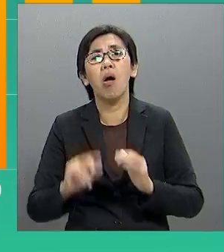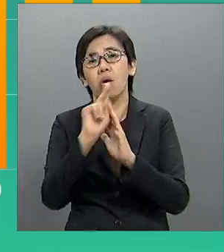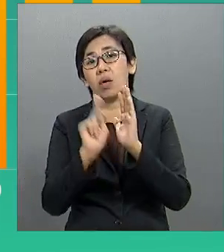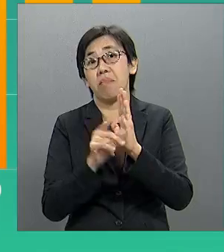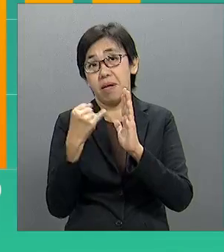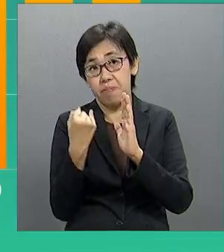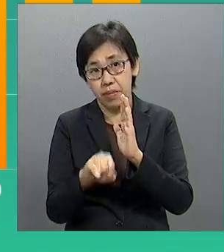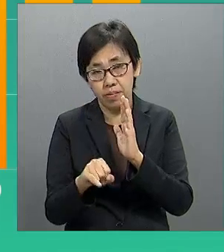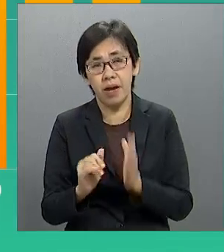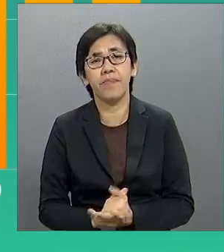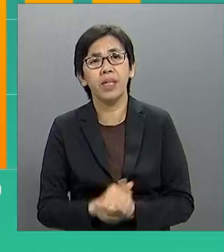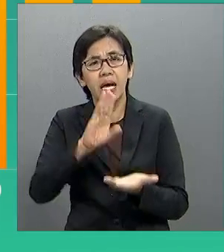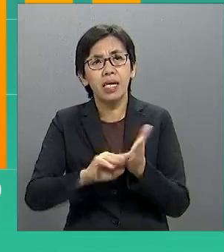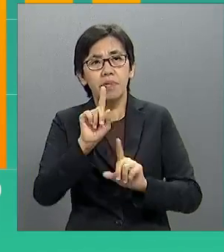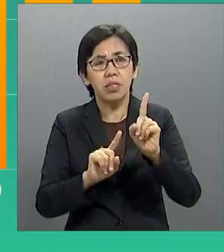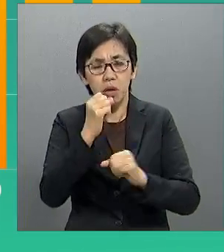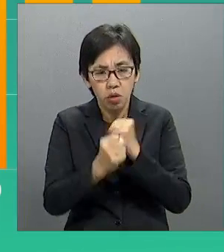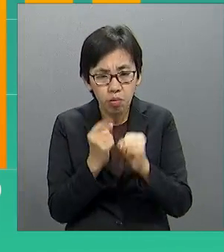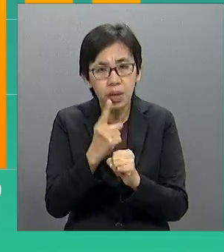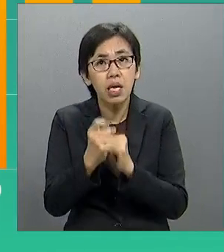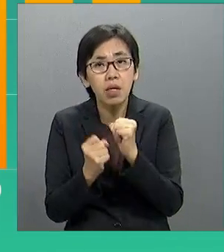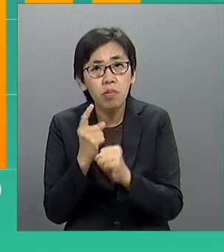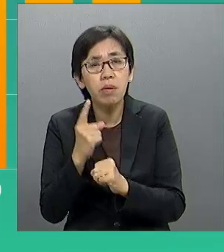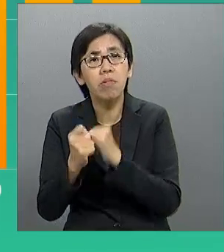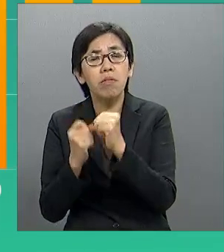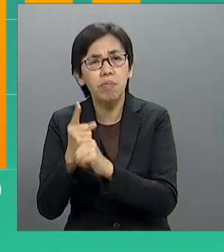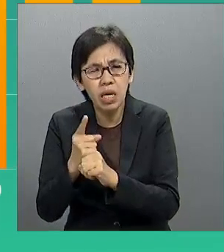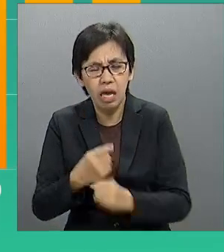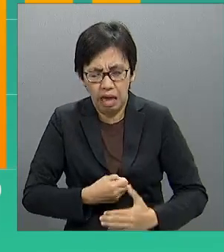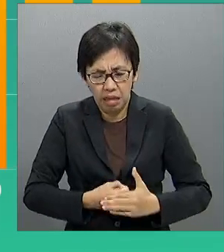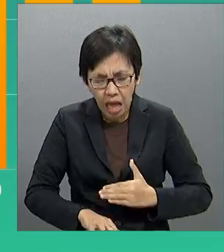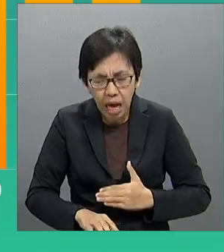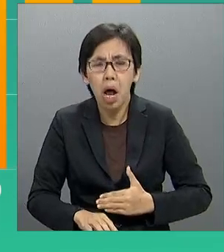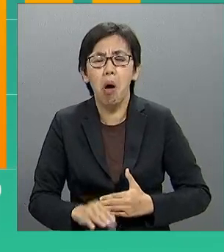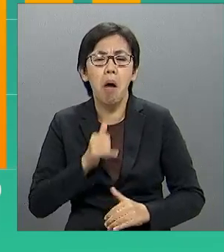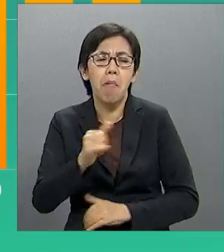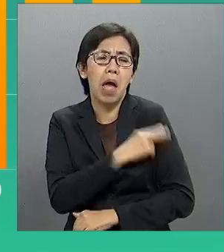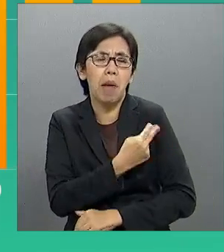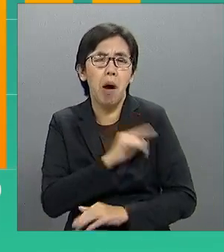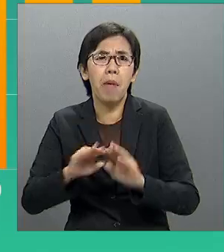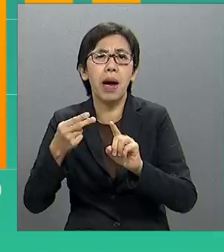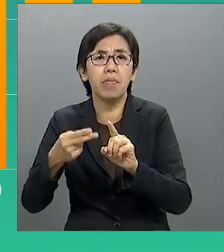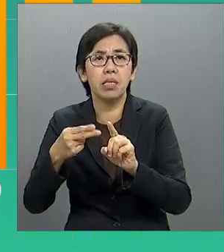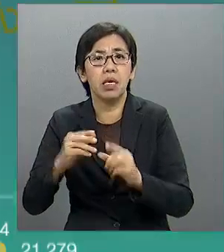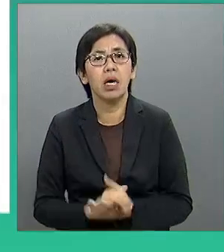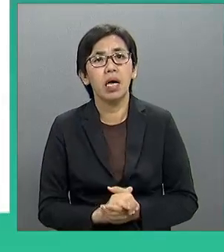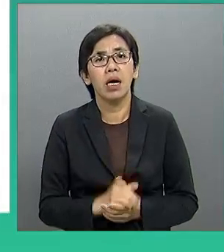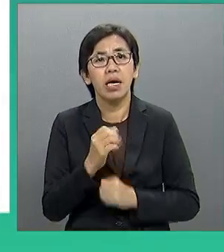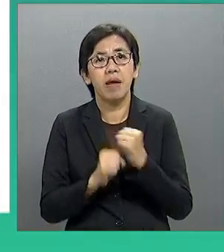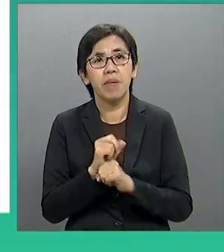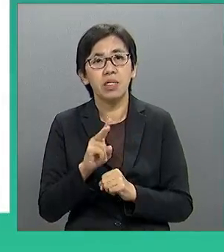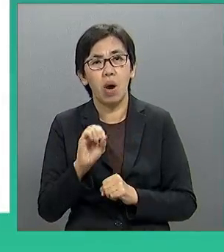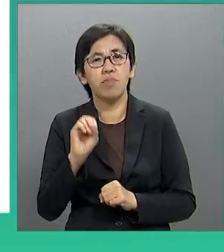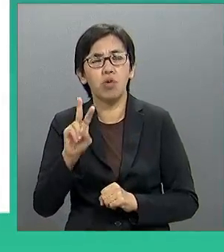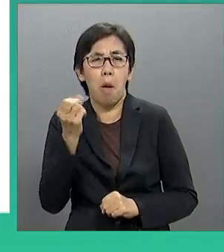ใส่ติดพบว่าแต่ละปีค่ะผู้ป่วยที่มารักษาด้วยการแทงหลายหมื่นรายเศรษฐีสูงสุดอยู่ที่ปี2552ค่ะมี